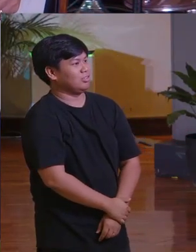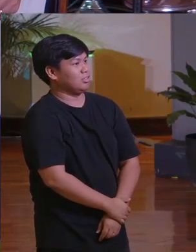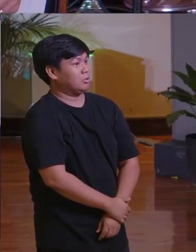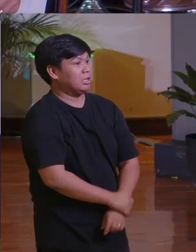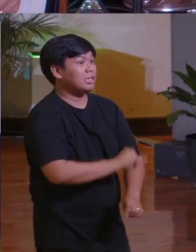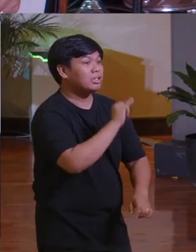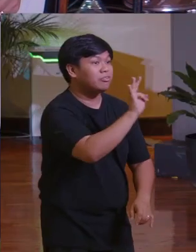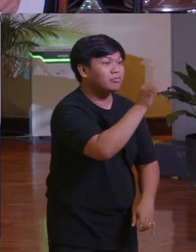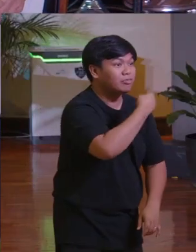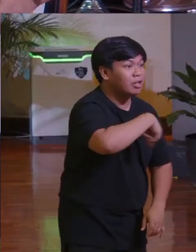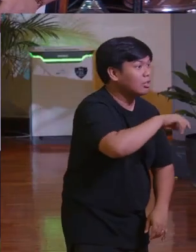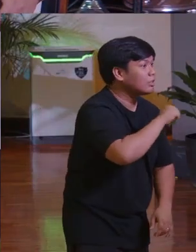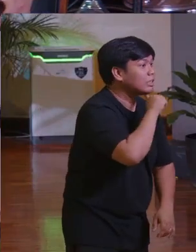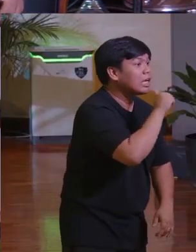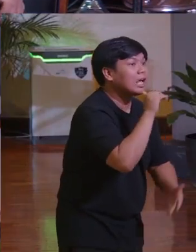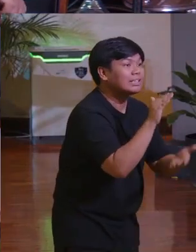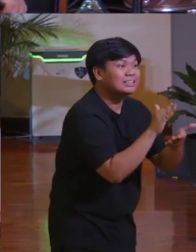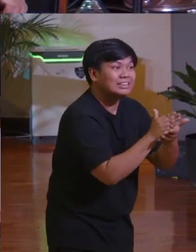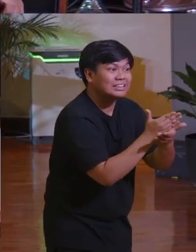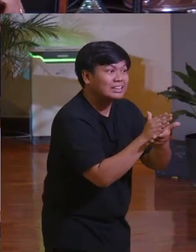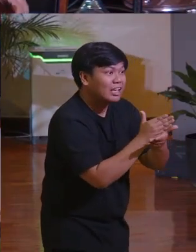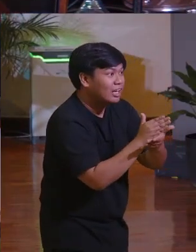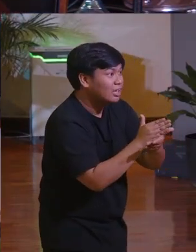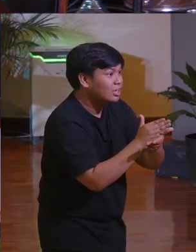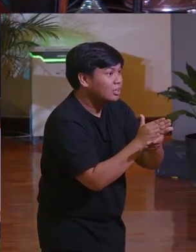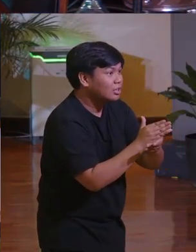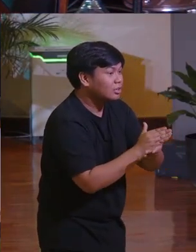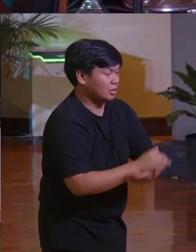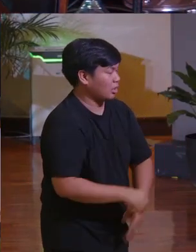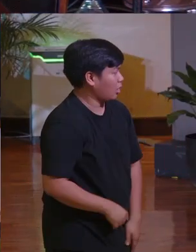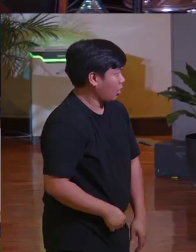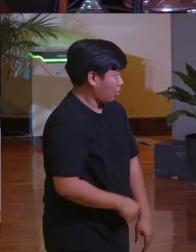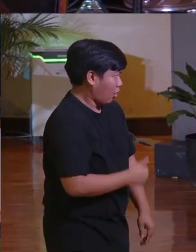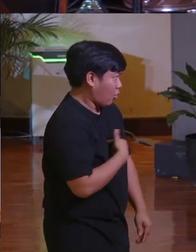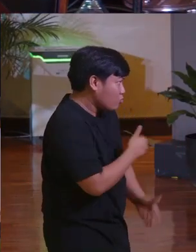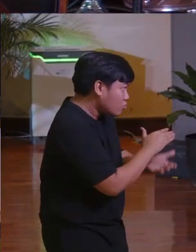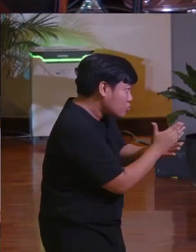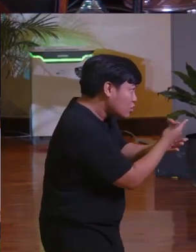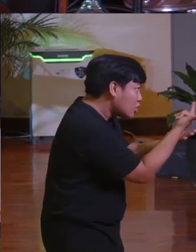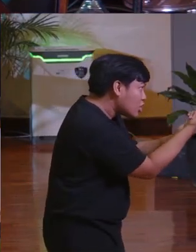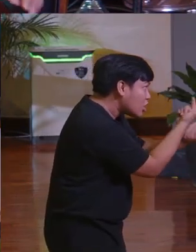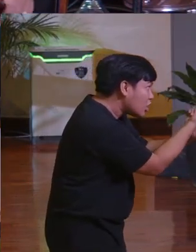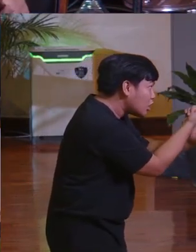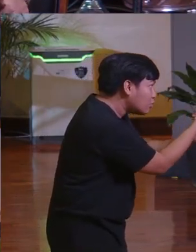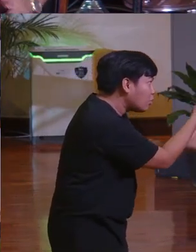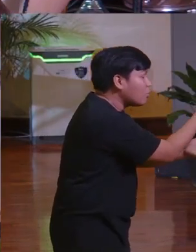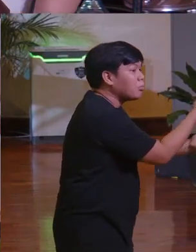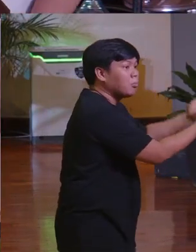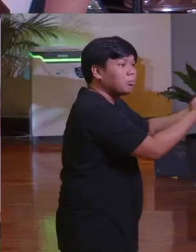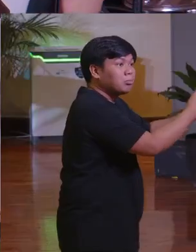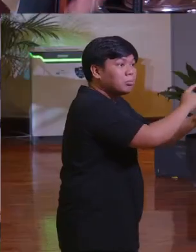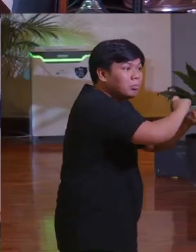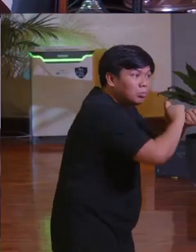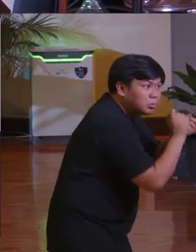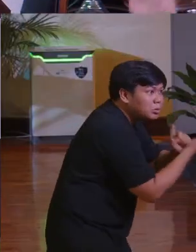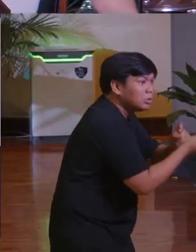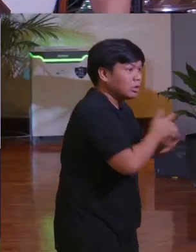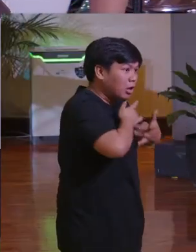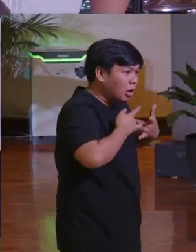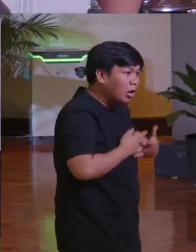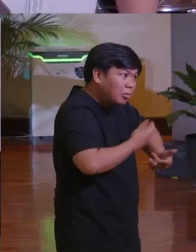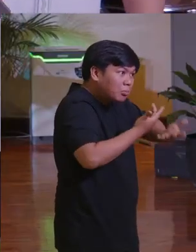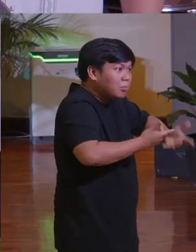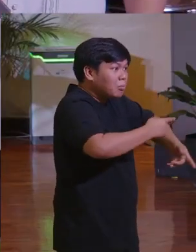babahaginan. Pero baka may chance na sila ay manumbalik sa Diyos. Hindi natin